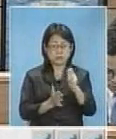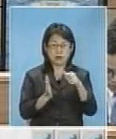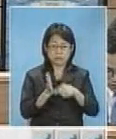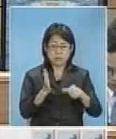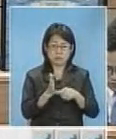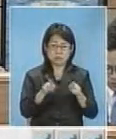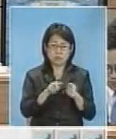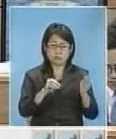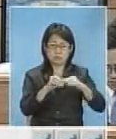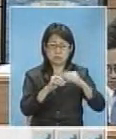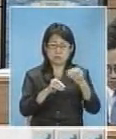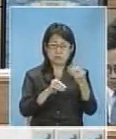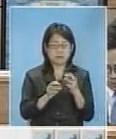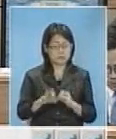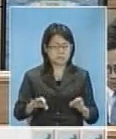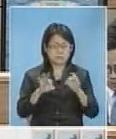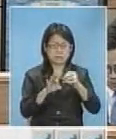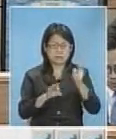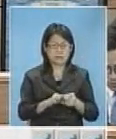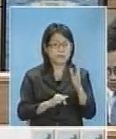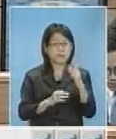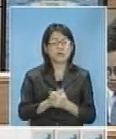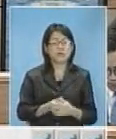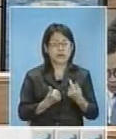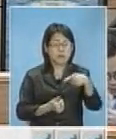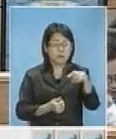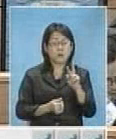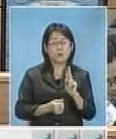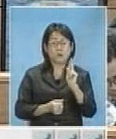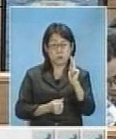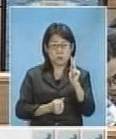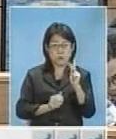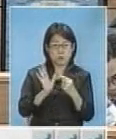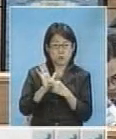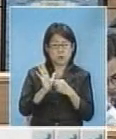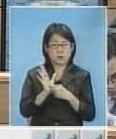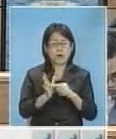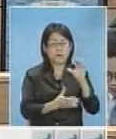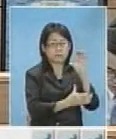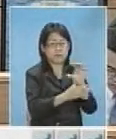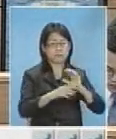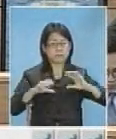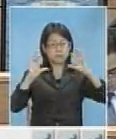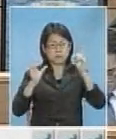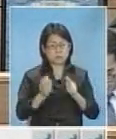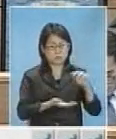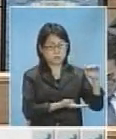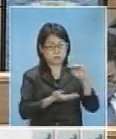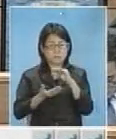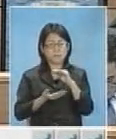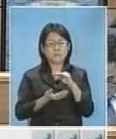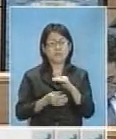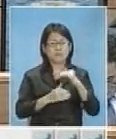ต่างหากเพราะพระราชกำหนดฉบับนี้เมื่อบังคับรัฐบาลต้องกู้ยืมเงินทั้งก้อนภายในสิ้นเดือนมิถุนาย